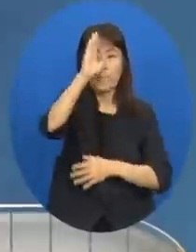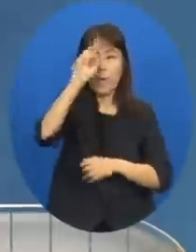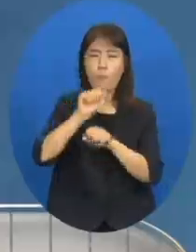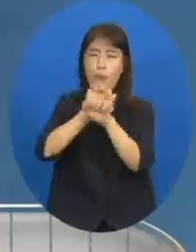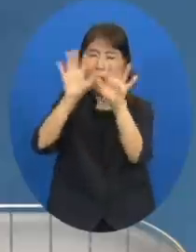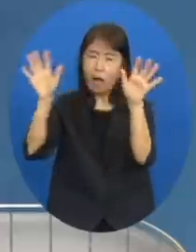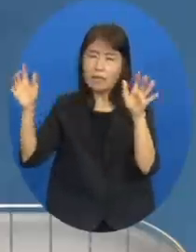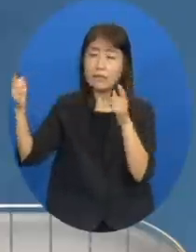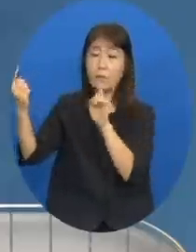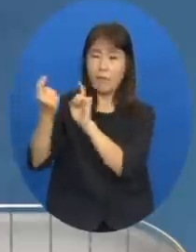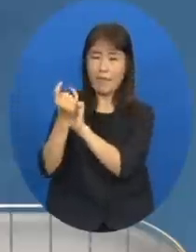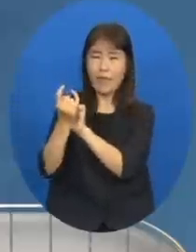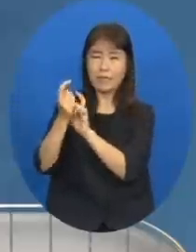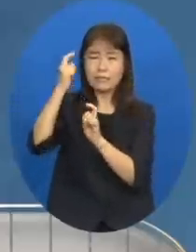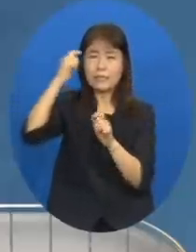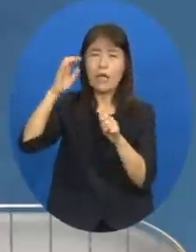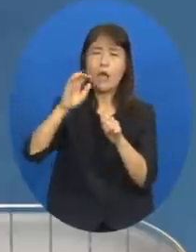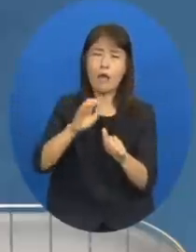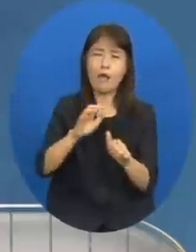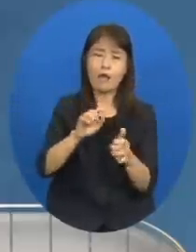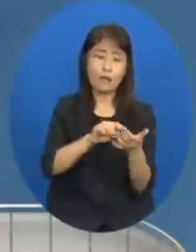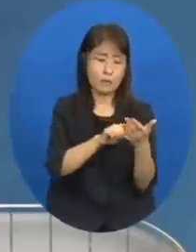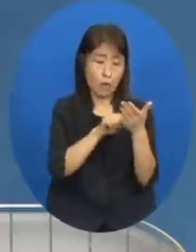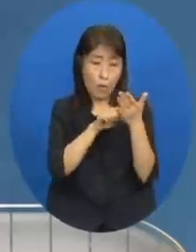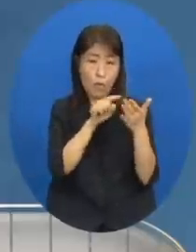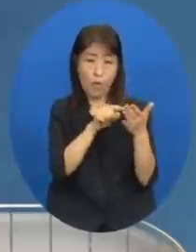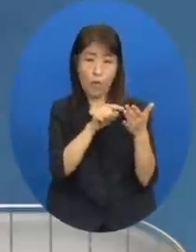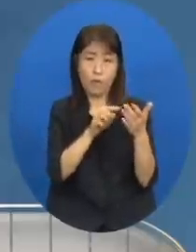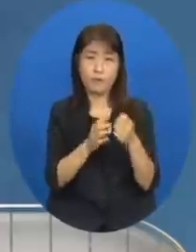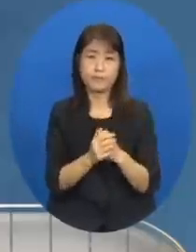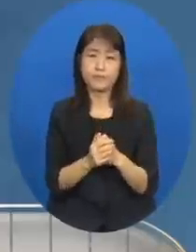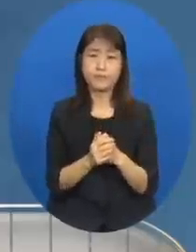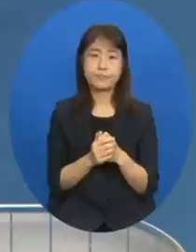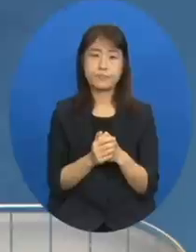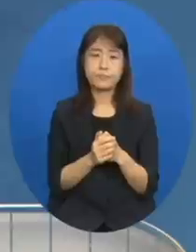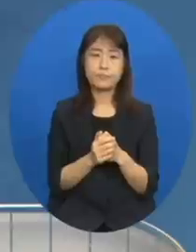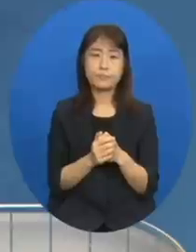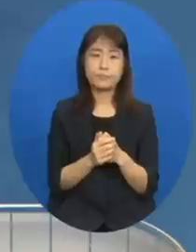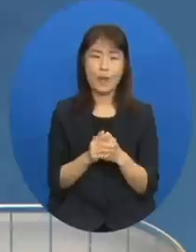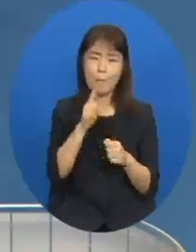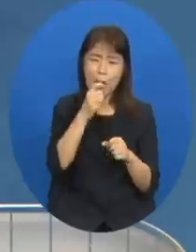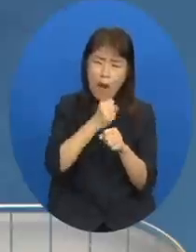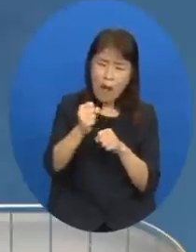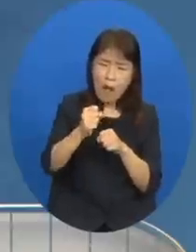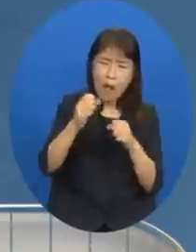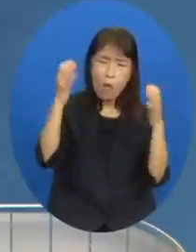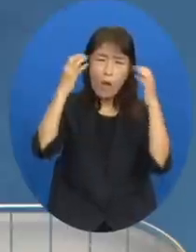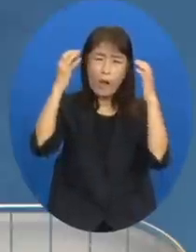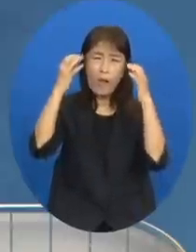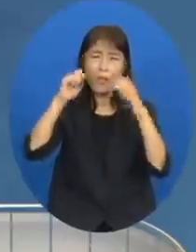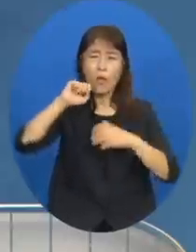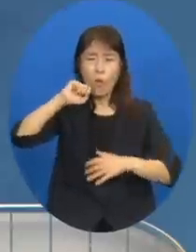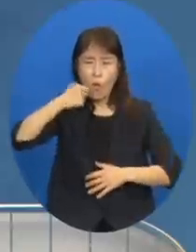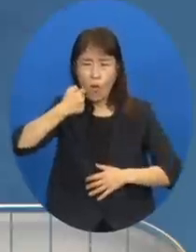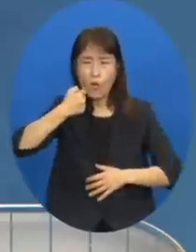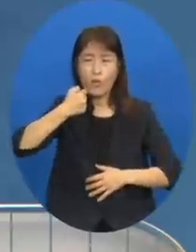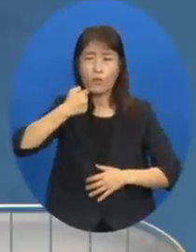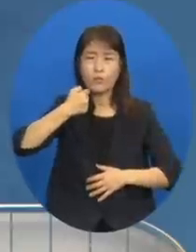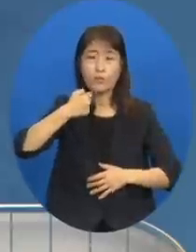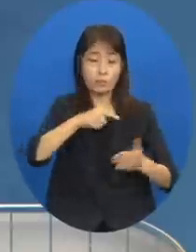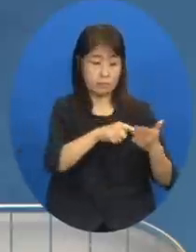때 닥쳐오는 재앙이라는 표현이 계속 나와요 말할 수 없는 환란 어려움을 그대로 드러내고